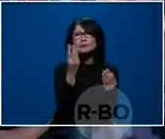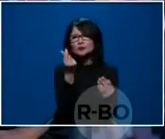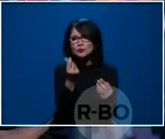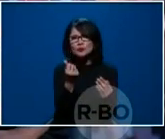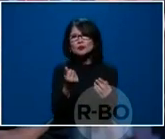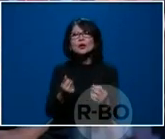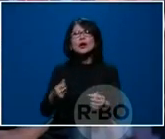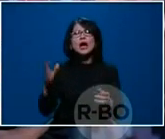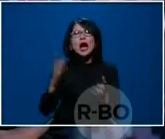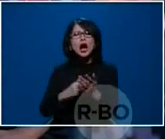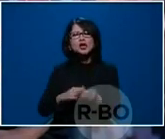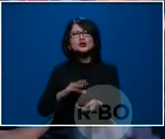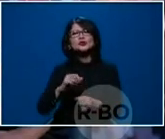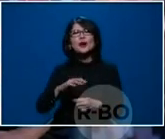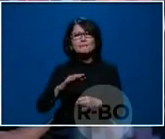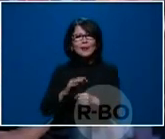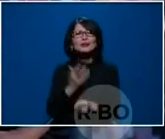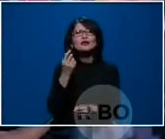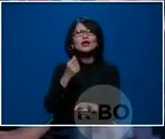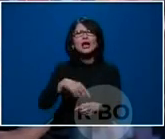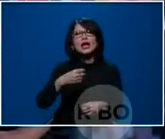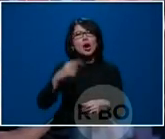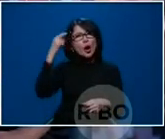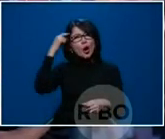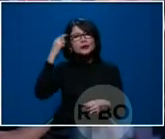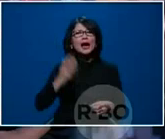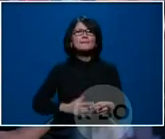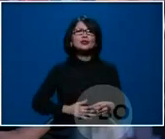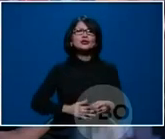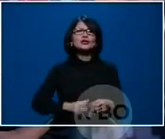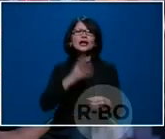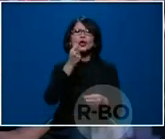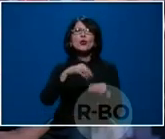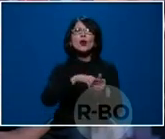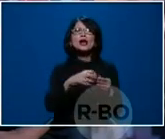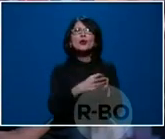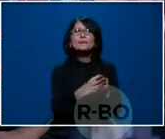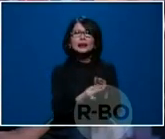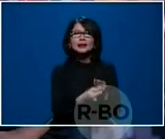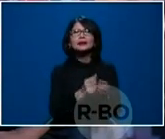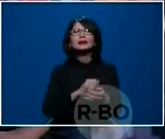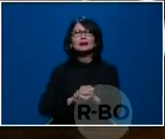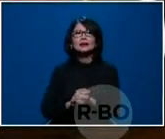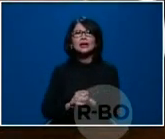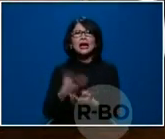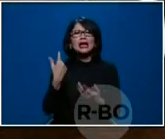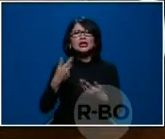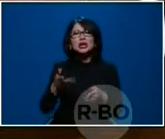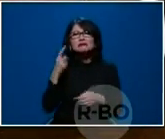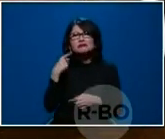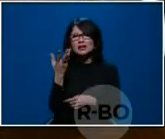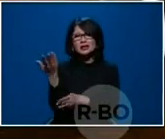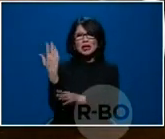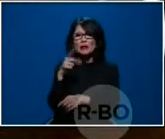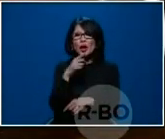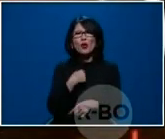penuh otak perut dan dompet warga DKI Nah di sinilah perbedaannya pasangan ini mengatakan kami hanya membangun fisik jembatan segala